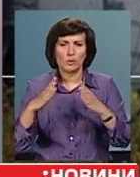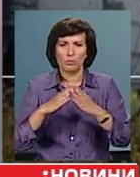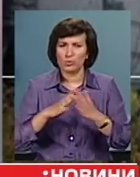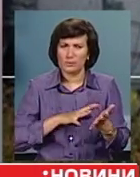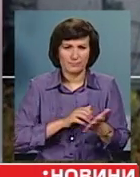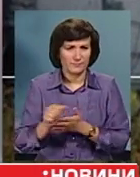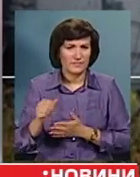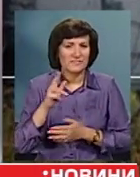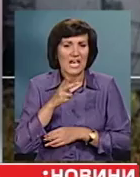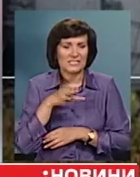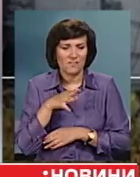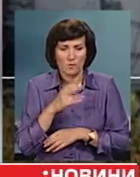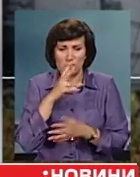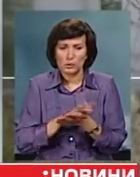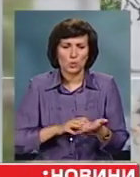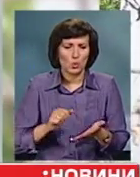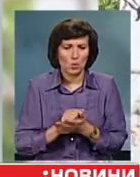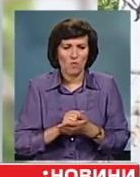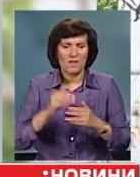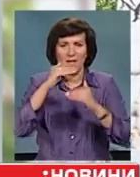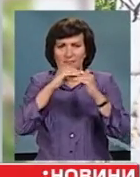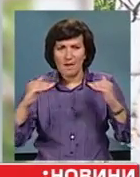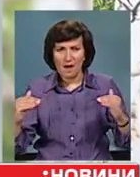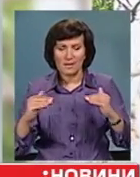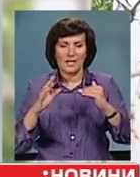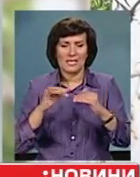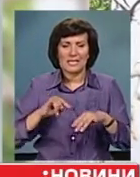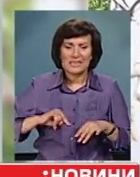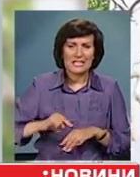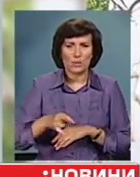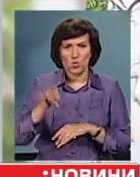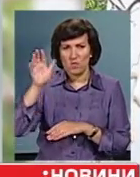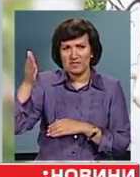розбомбили вщент. На фото видно зруйнований дах веранди та дірку в